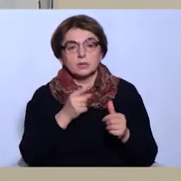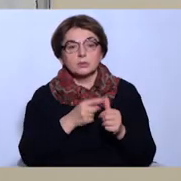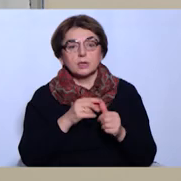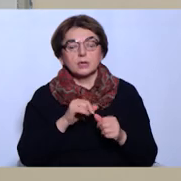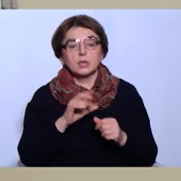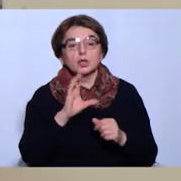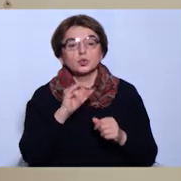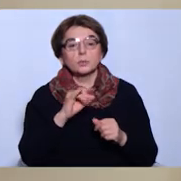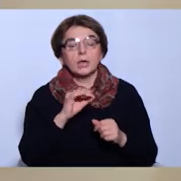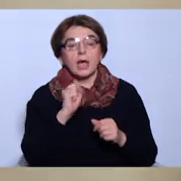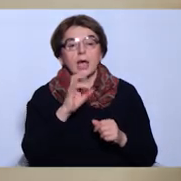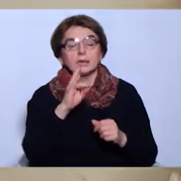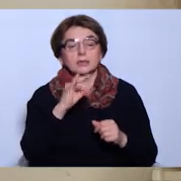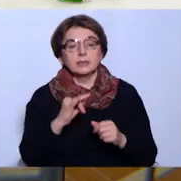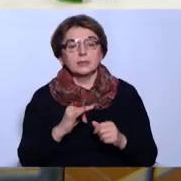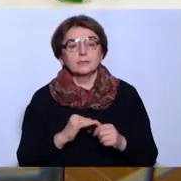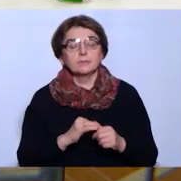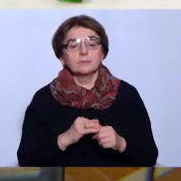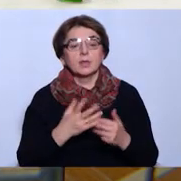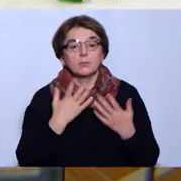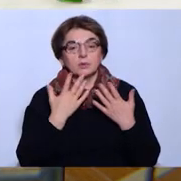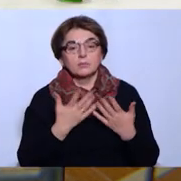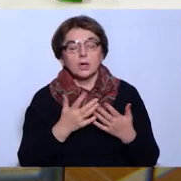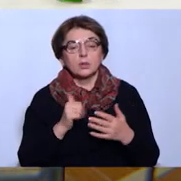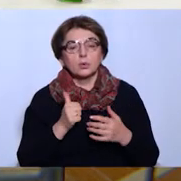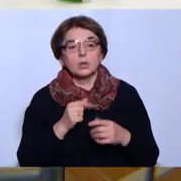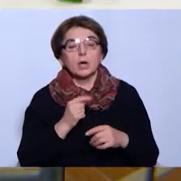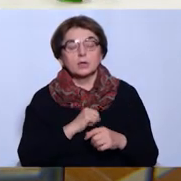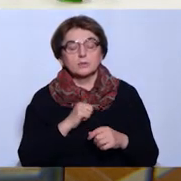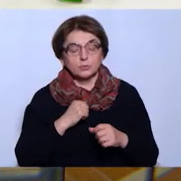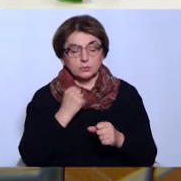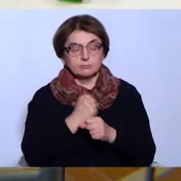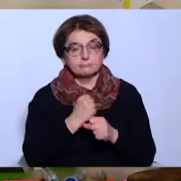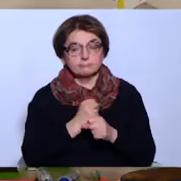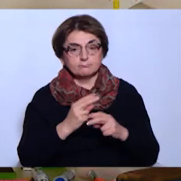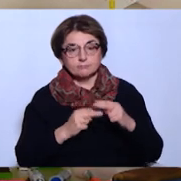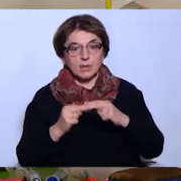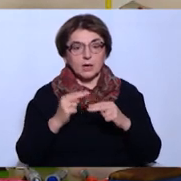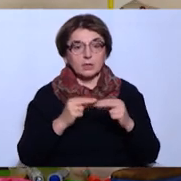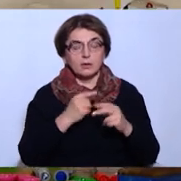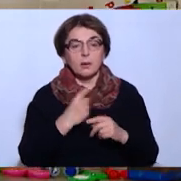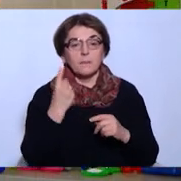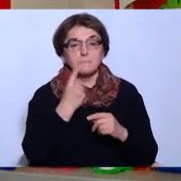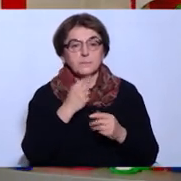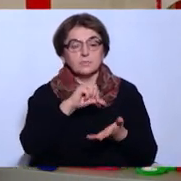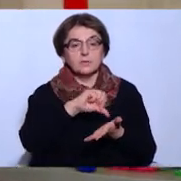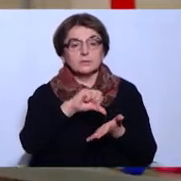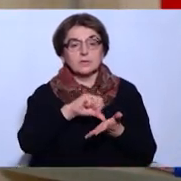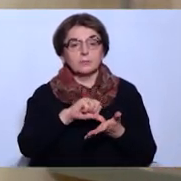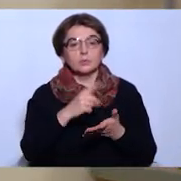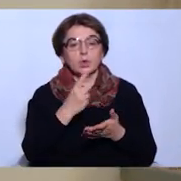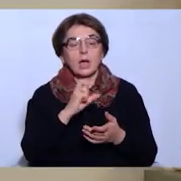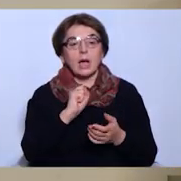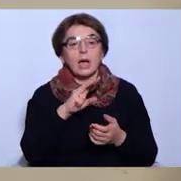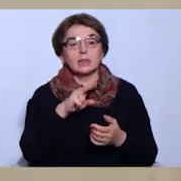გვაქვს სუფიქსი -ან. მოდით ვნახოთ, როგორი აღნაგობა აქვს ნახშირწყალბადების პირველ წარმომადგენელს, ანუ